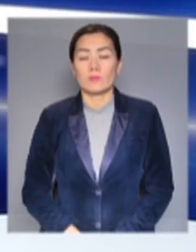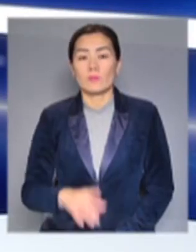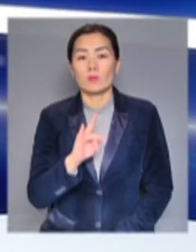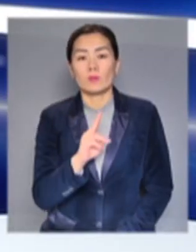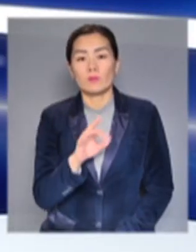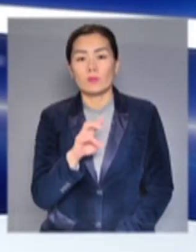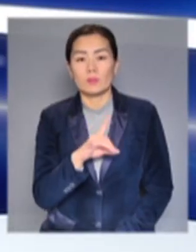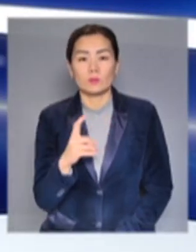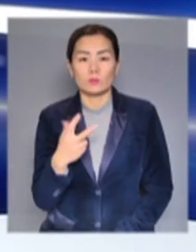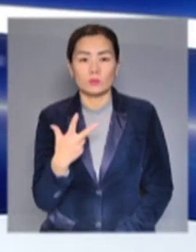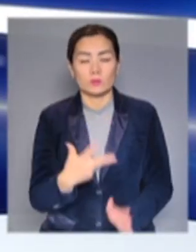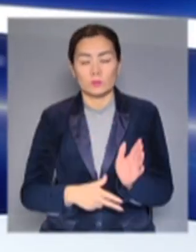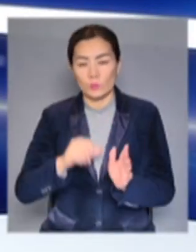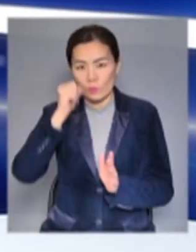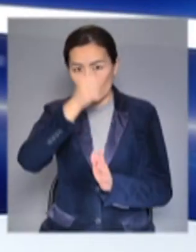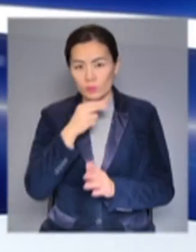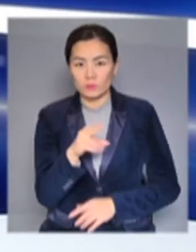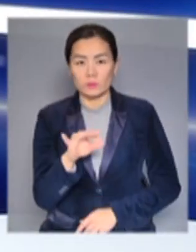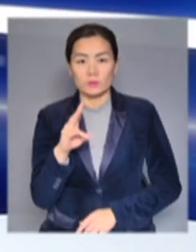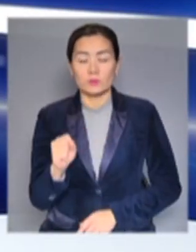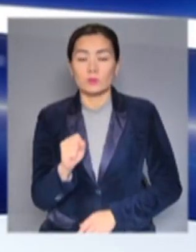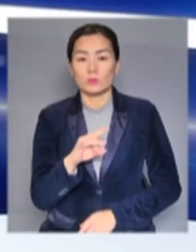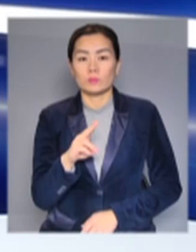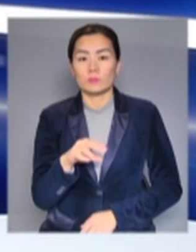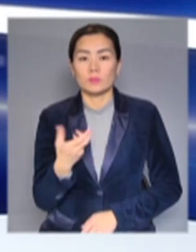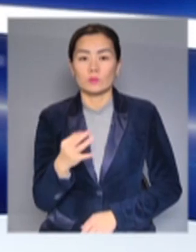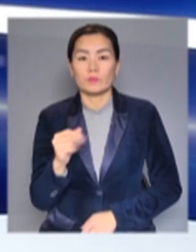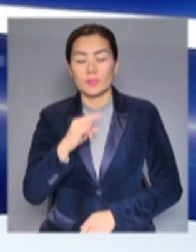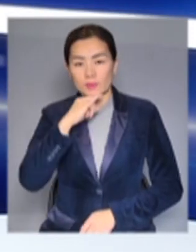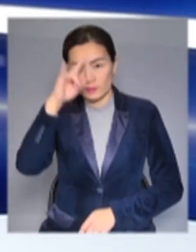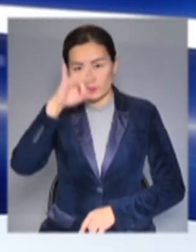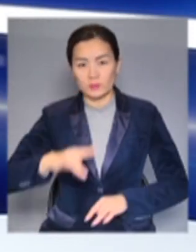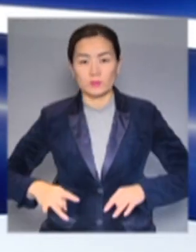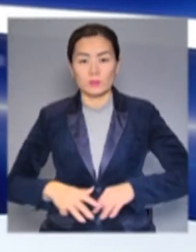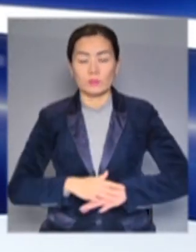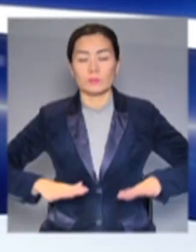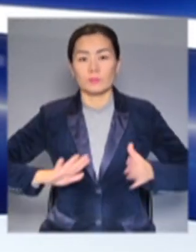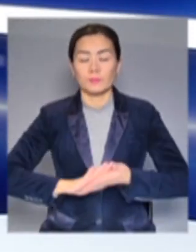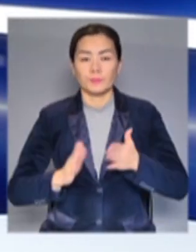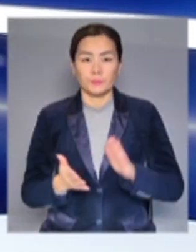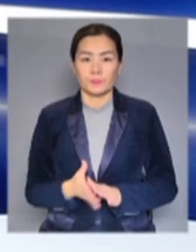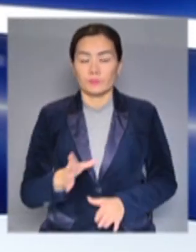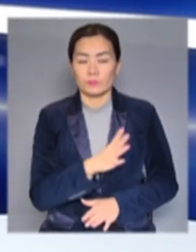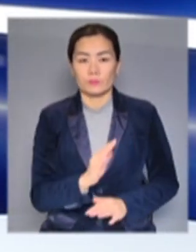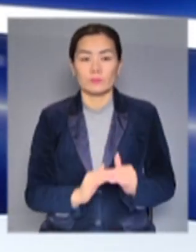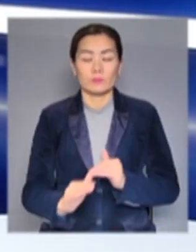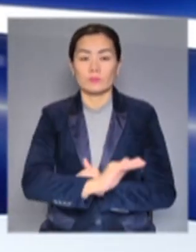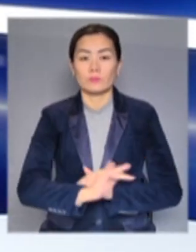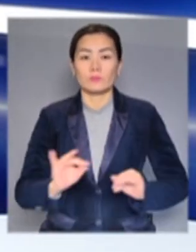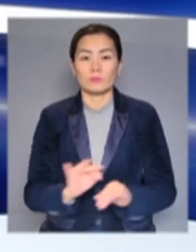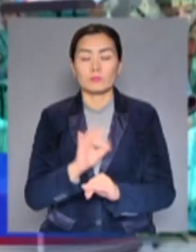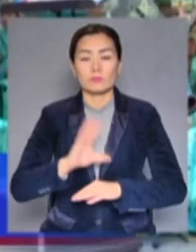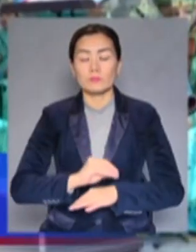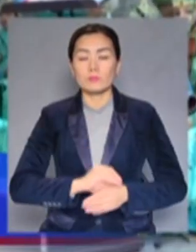Ықылас Дүкенұлының 180 жылдығына арналған шара Дина Нұрпейісова атындағы Академиялық қазақ халық аспаптар оркестрінің ұйымдастыруымен өткен Бозінген атты